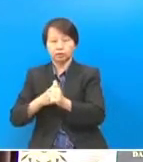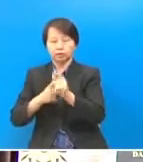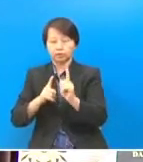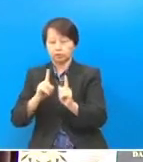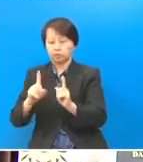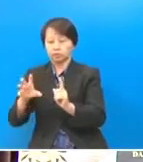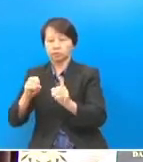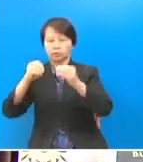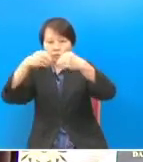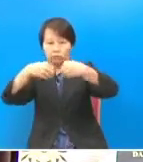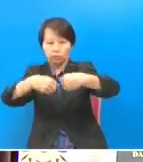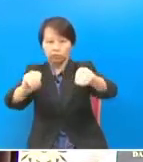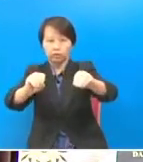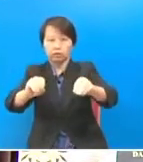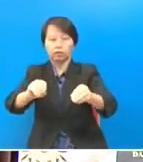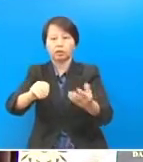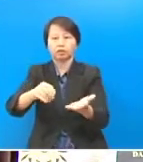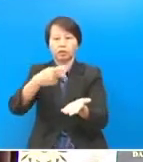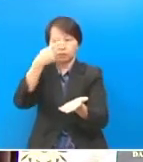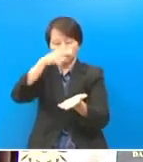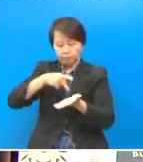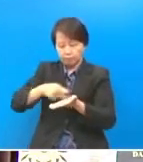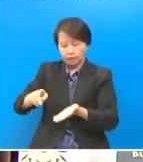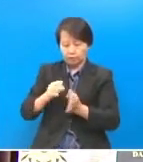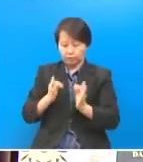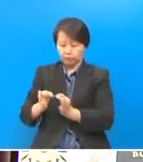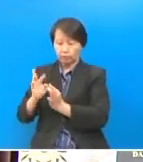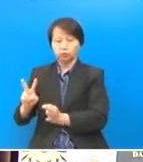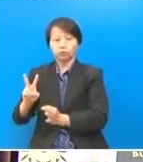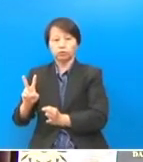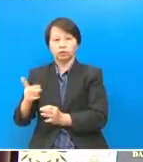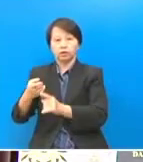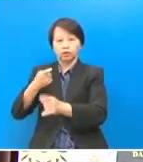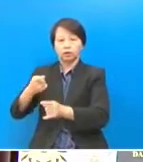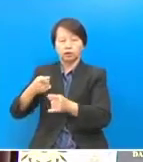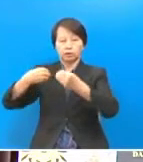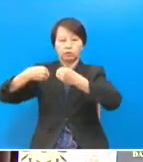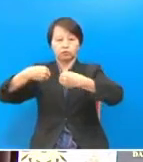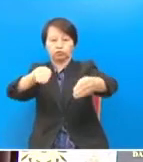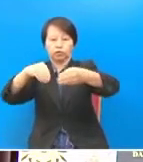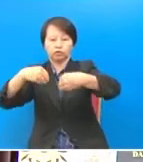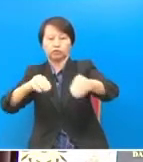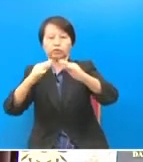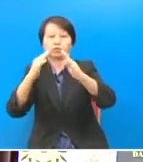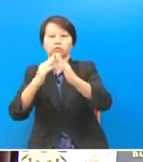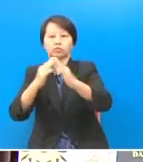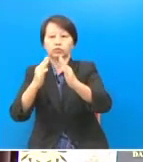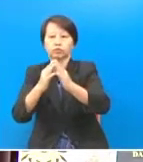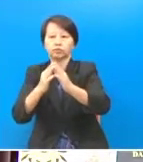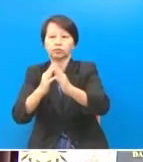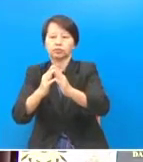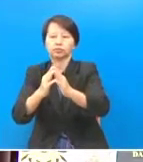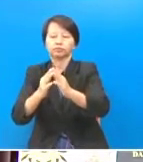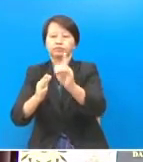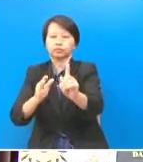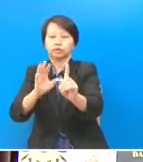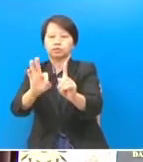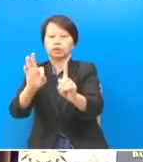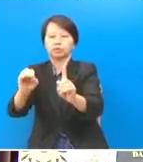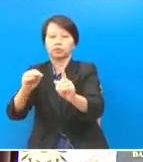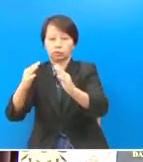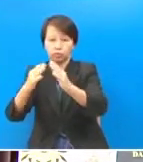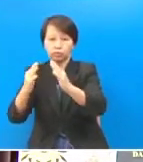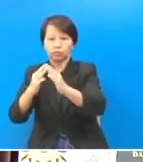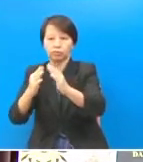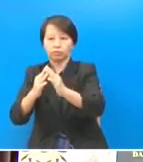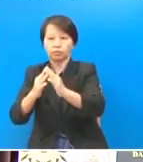unit dijual pembelaan bagi pasar kedua dijangkau datang di berhasil jualan rumah-rumah sutra 190 unit